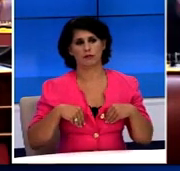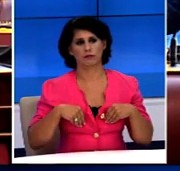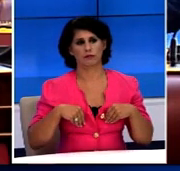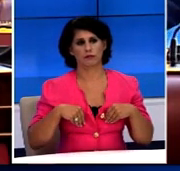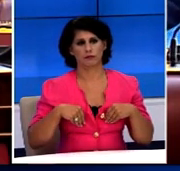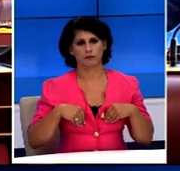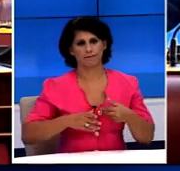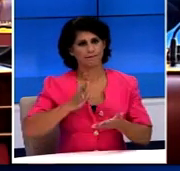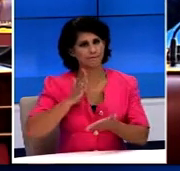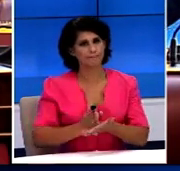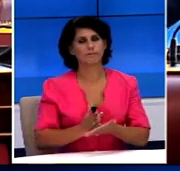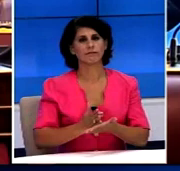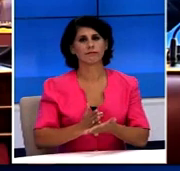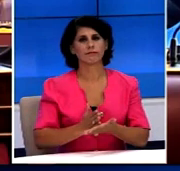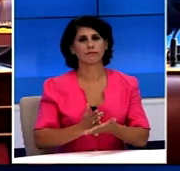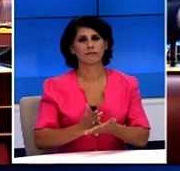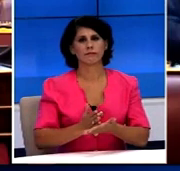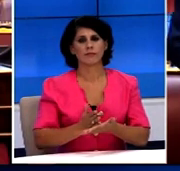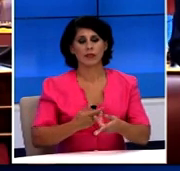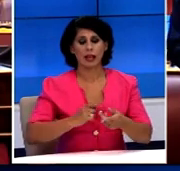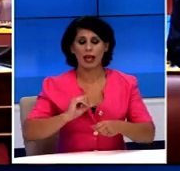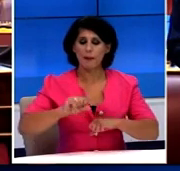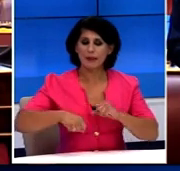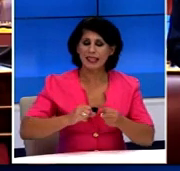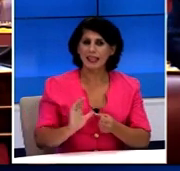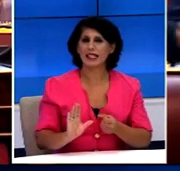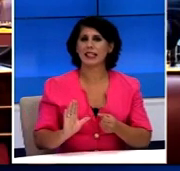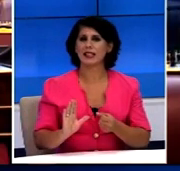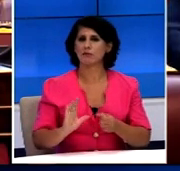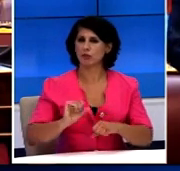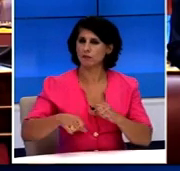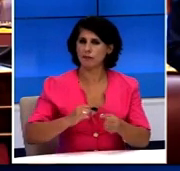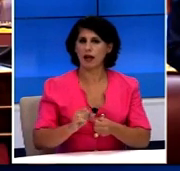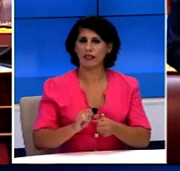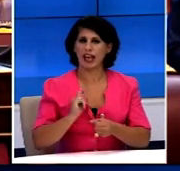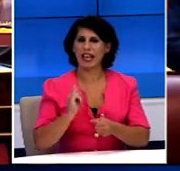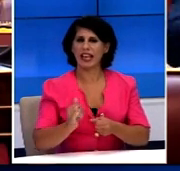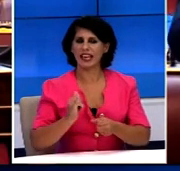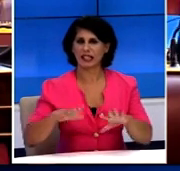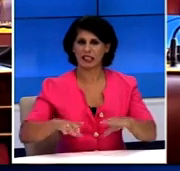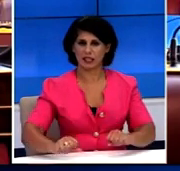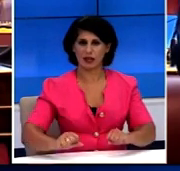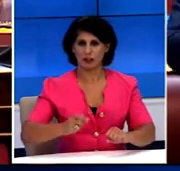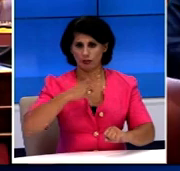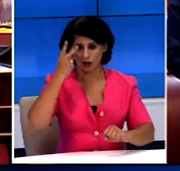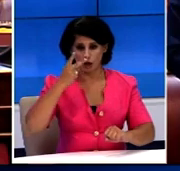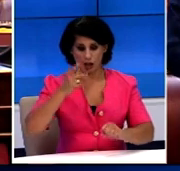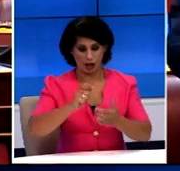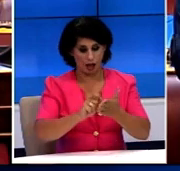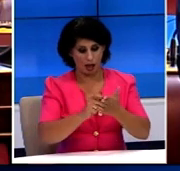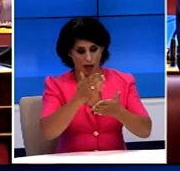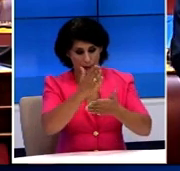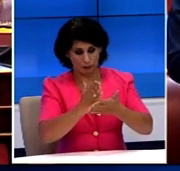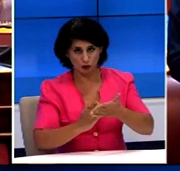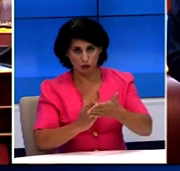η de facto επιχείρηση γκριζαρίσματος κυριαρχικών μας δικαιωμάτων από το σημείο